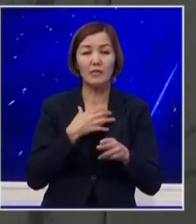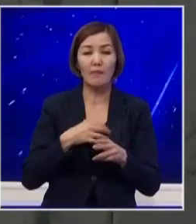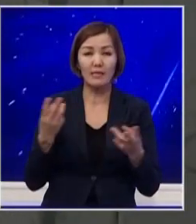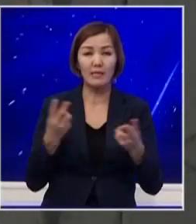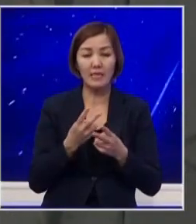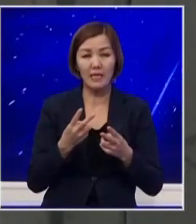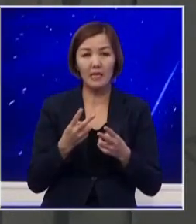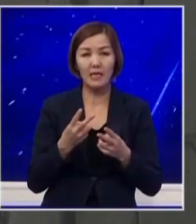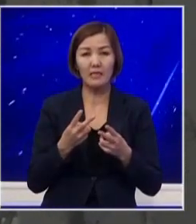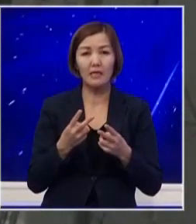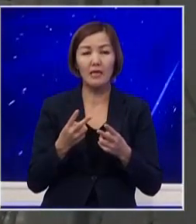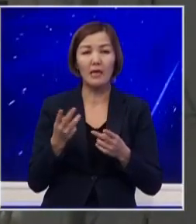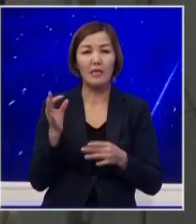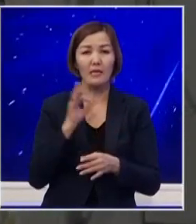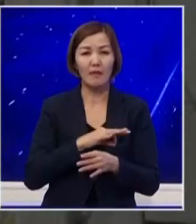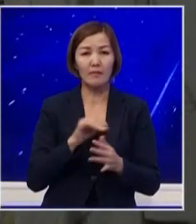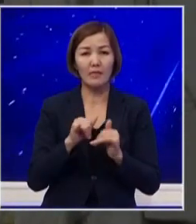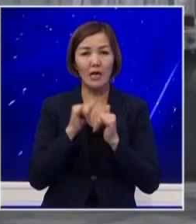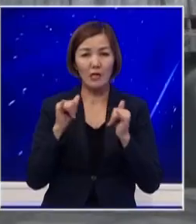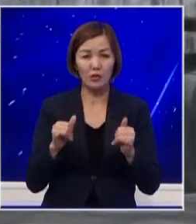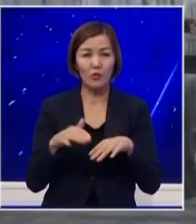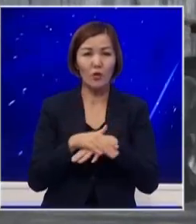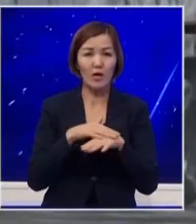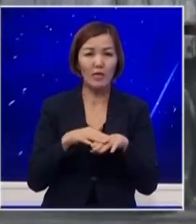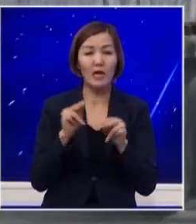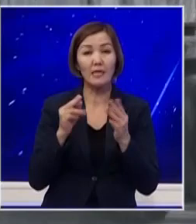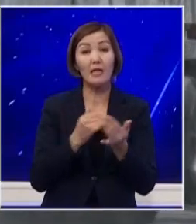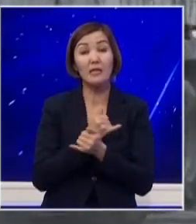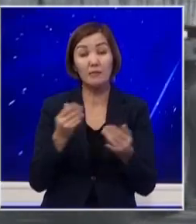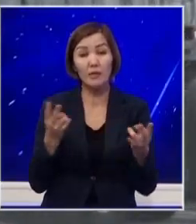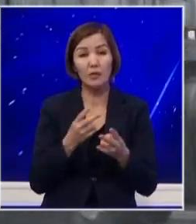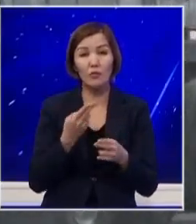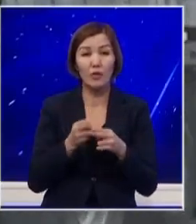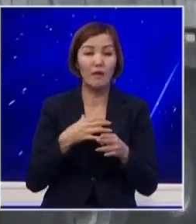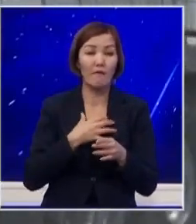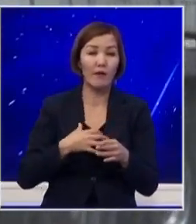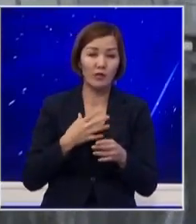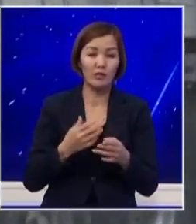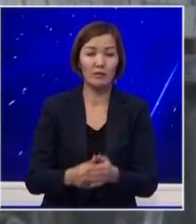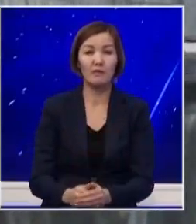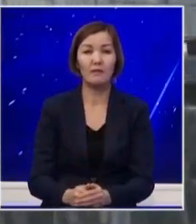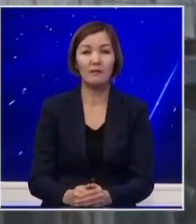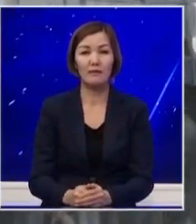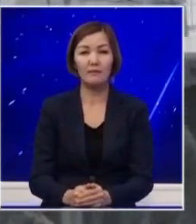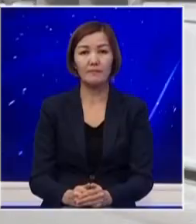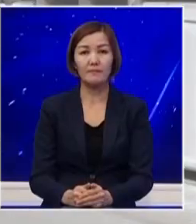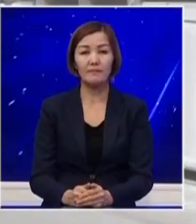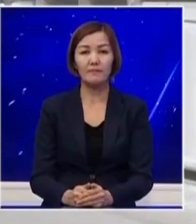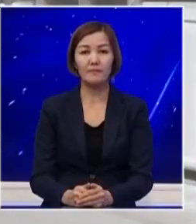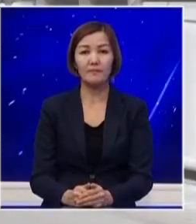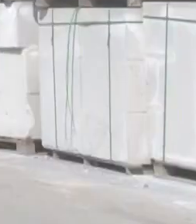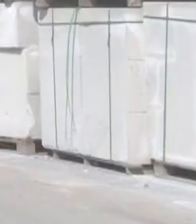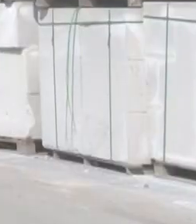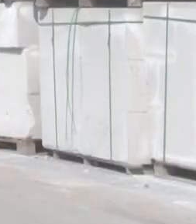көздегені де сол. Табыс көзін арттыру ғана емес, халыққа адал қызмет ету. Амина Құдайберген, Бекжан Кенжебай,